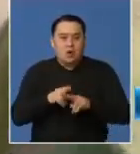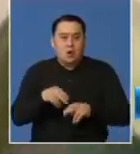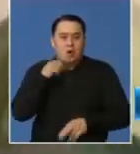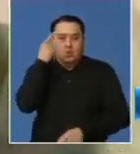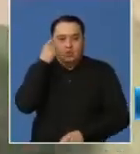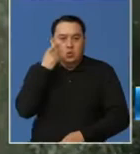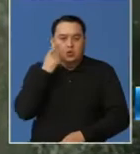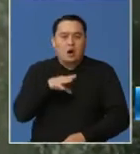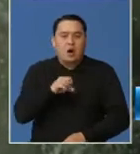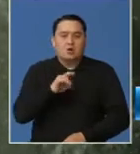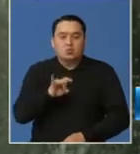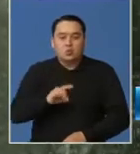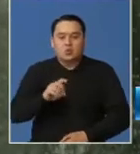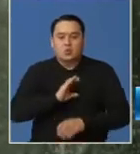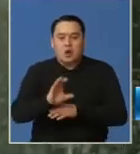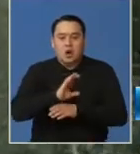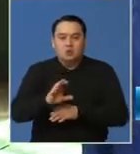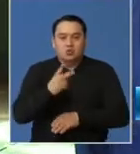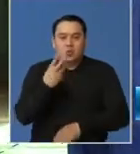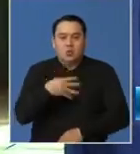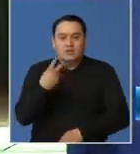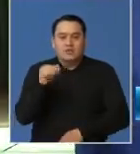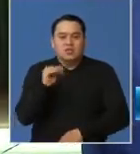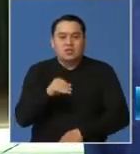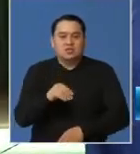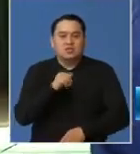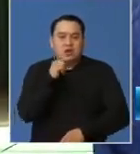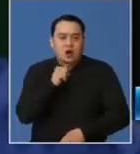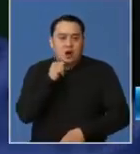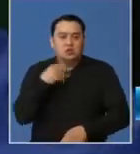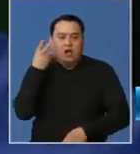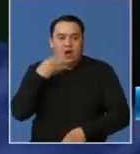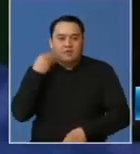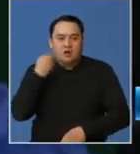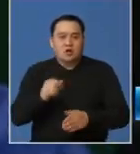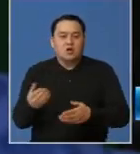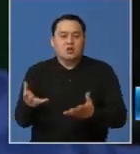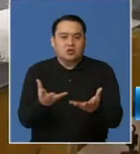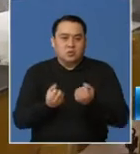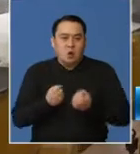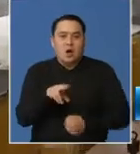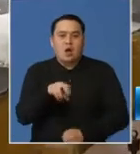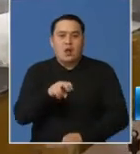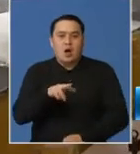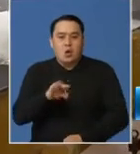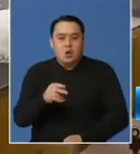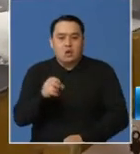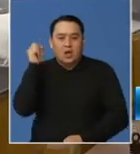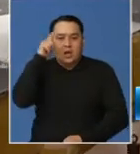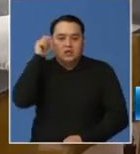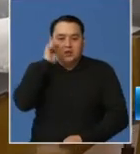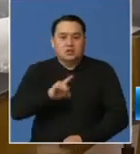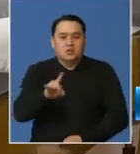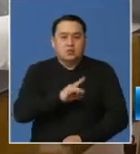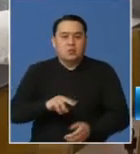Куксусские и аксусские заводы произвели 42 тысячи тонн сахара. Свеклу в ближайшем будущем начнут принимать Алакольские и Искельдинские